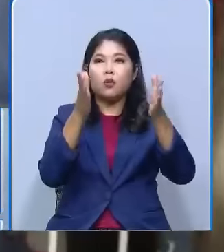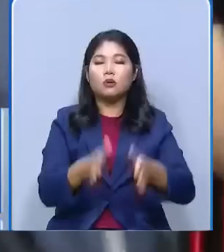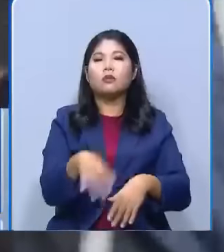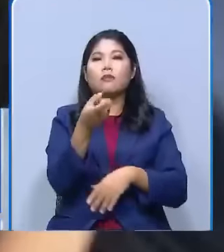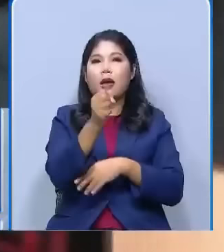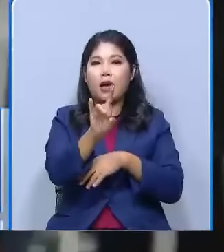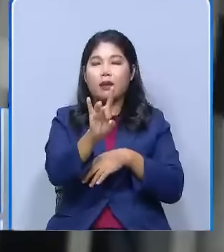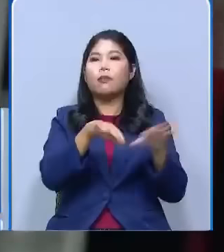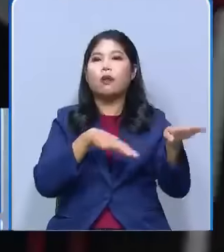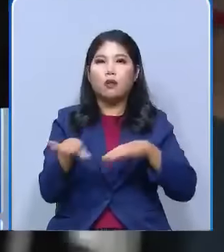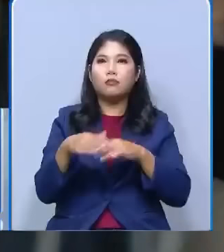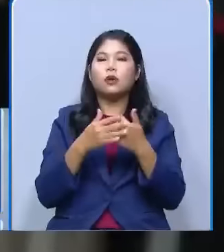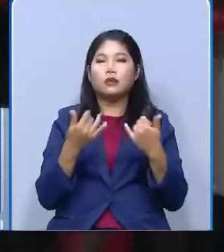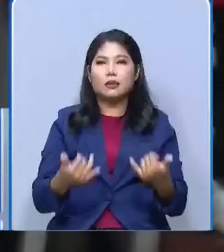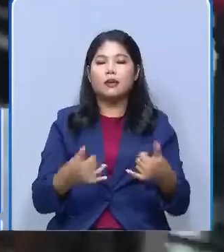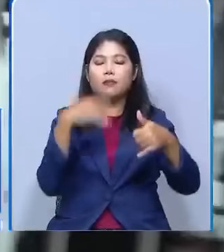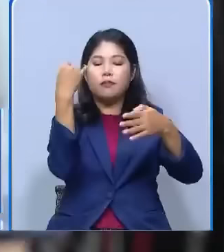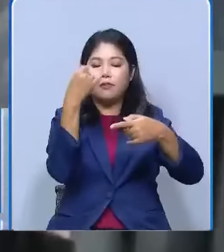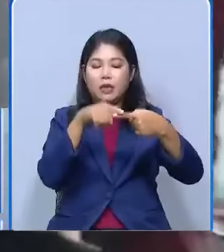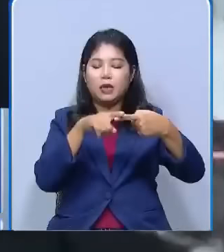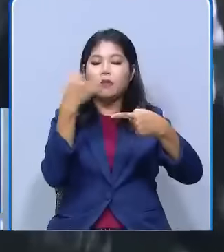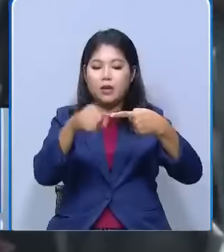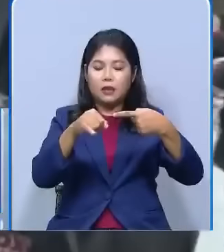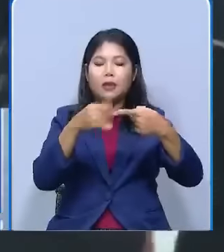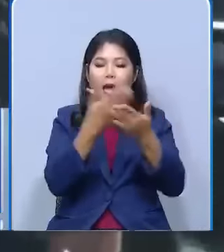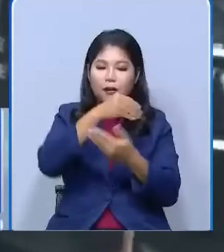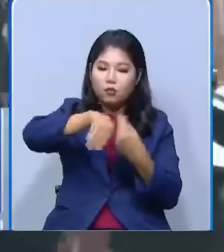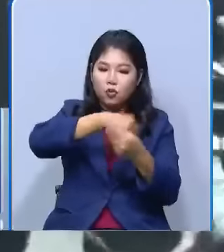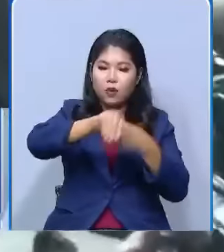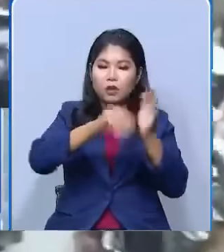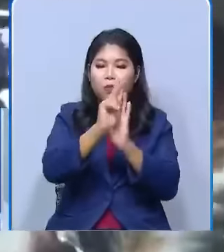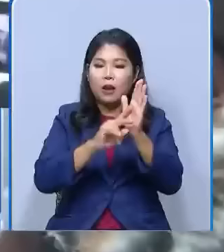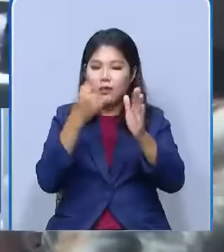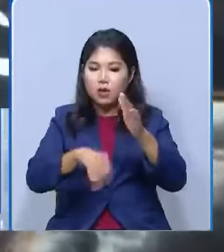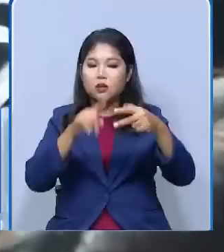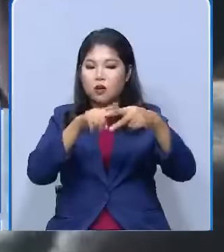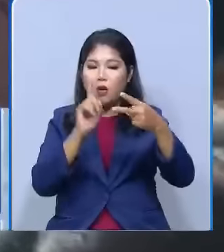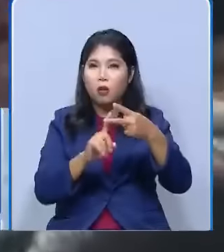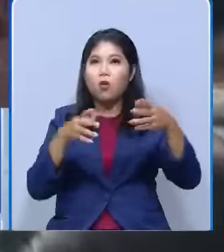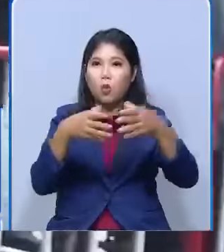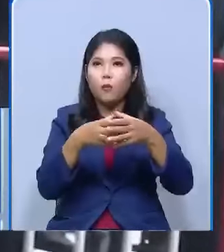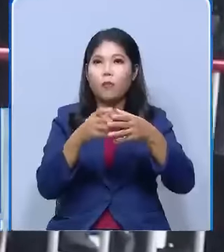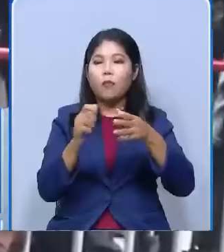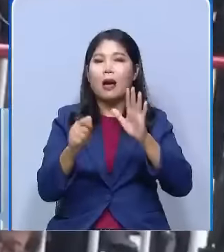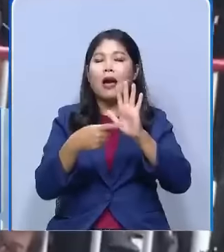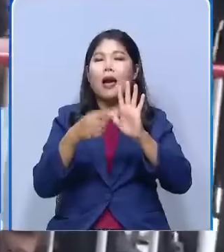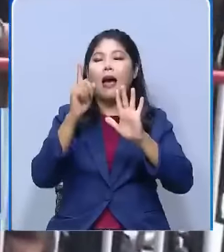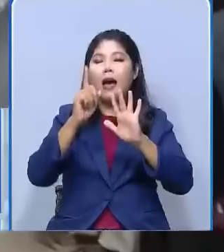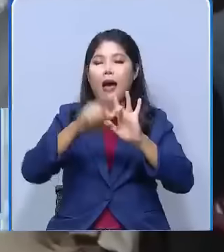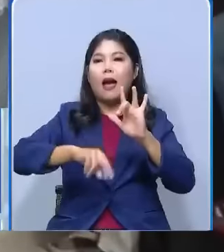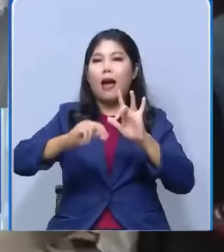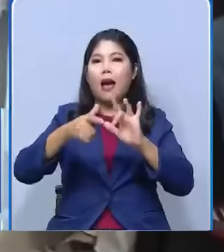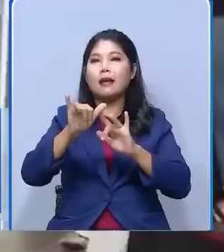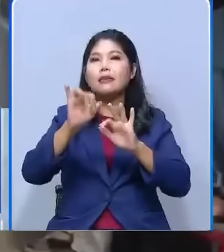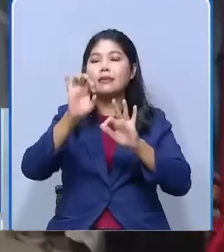างตำรวจก็เตรียมแจ้งว่ามีข้อหาร่วมกันฟอกเงินข้อหาอ้างยี่และซ่องโจรซึ่งท่านบอกแจ้งเมื่อไหร่ก็ได้นะอาจจะเข้าไป